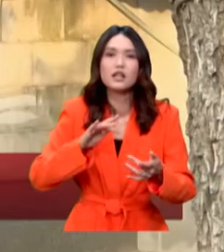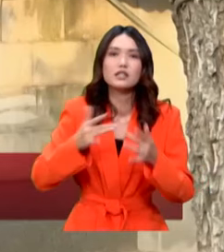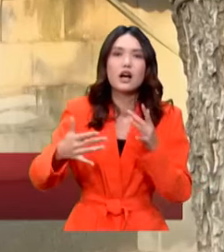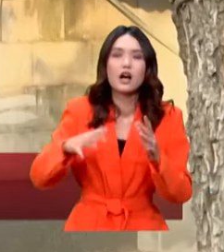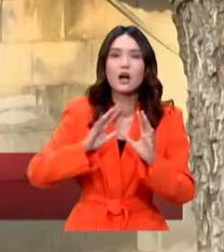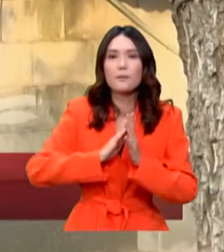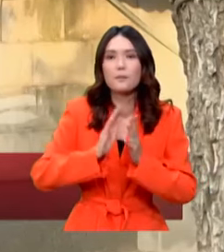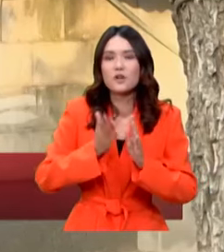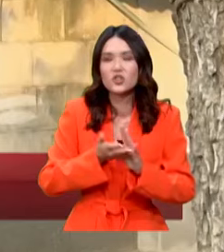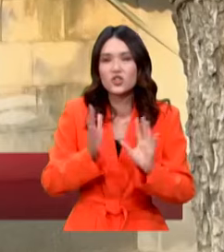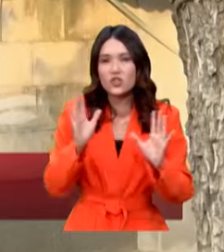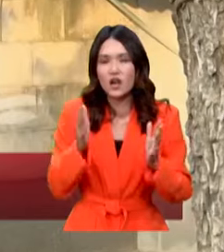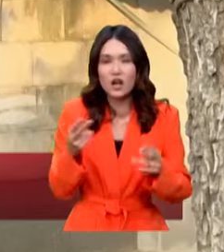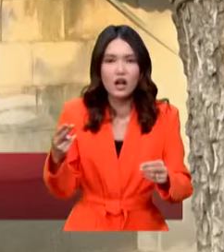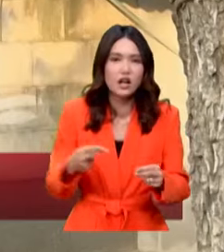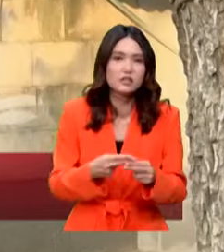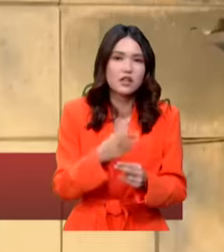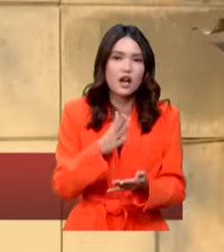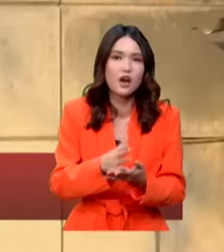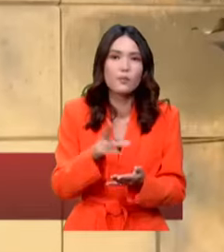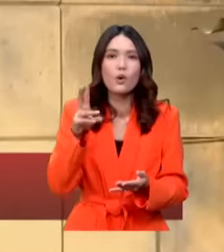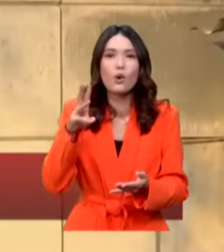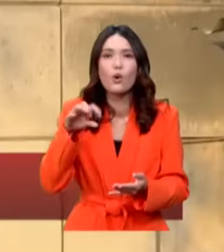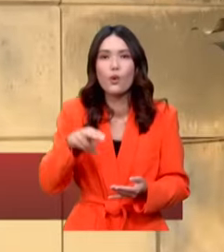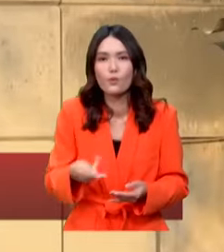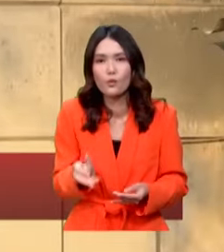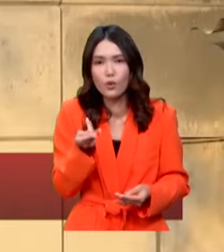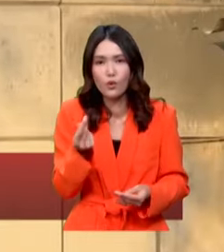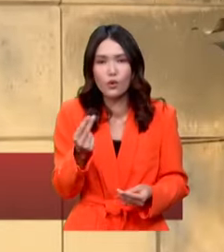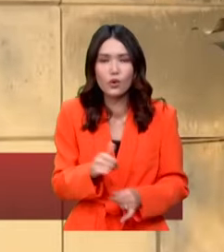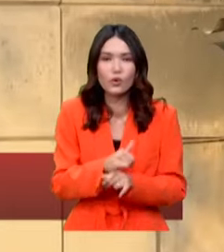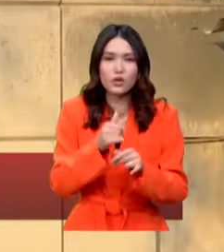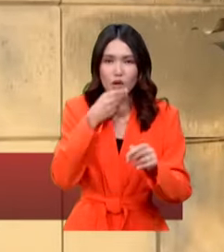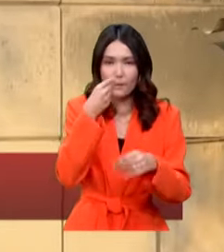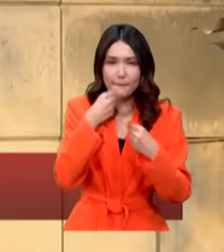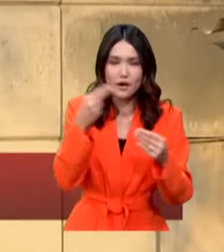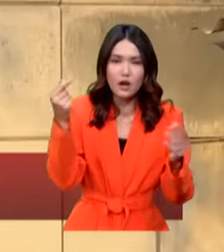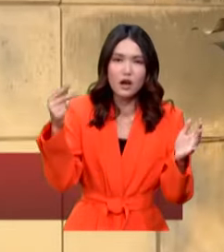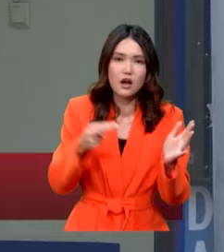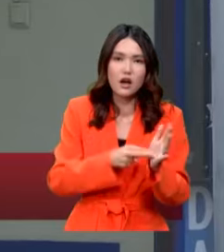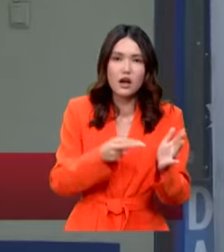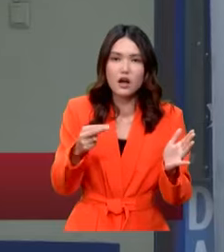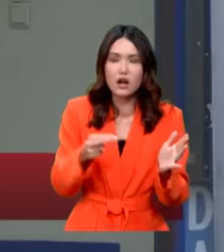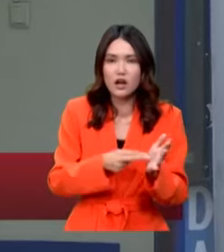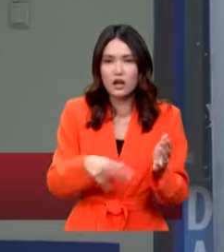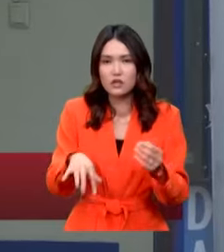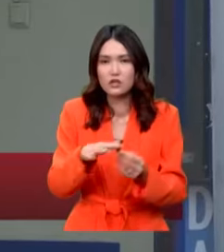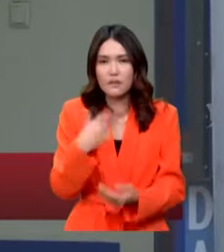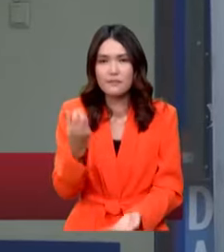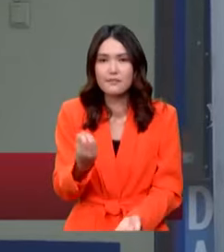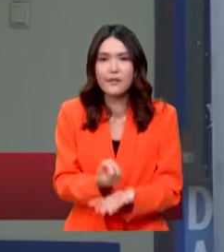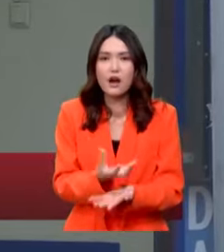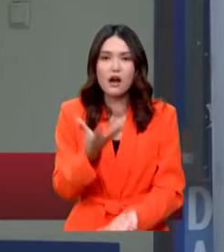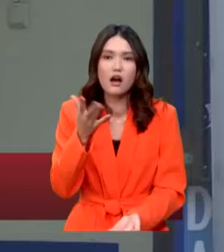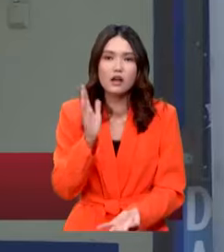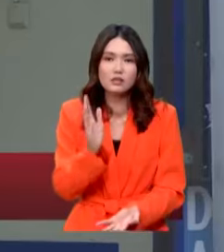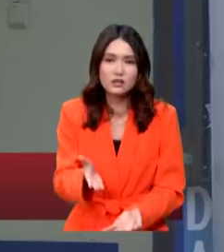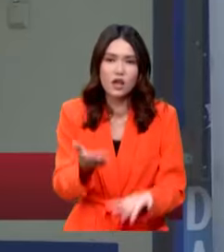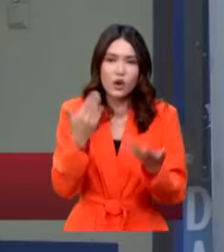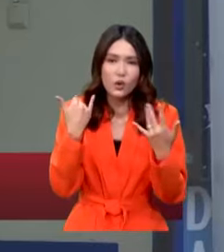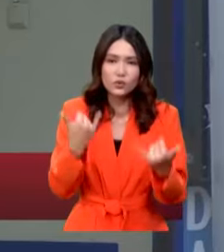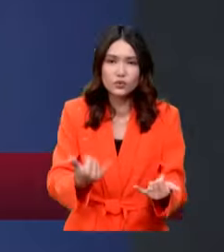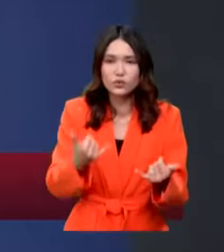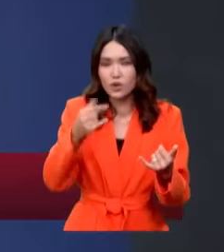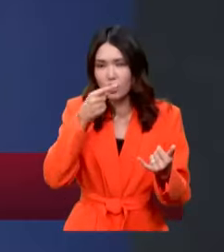кері әсерін тигізіп жатыр. Бүгінде коммуналдық төлемнен тартып, азық-түлікке дейін баға күн санап артып жатыр, дейді сарапшылар. Дегенмен,